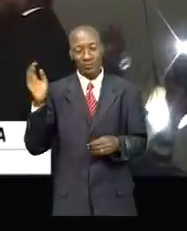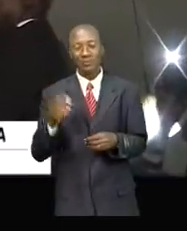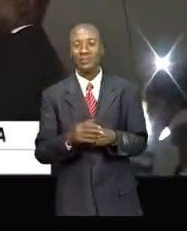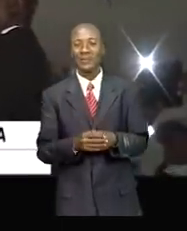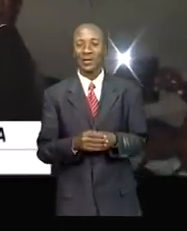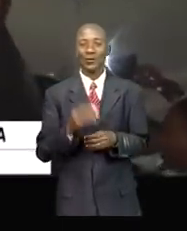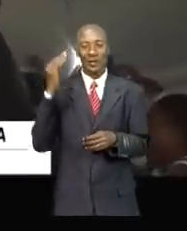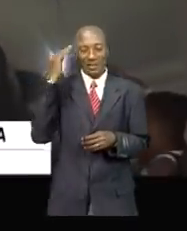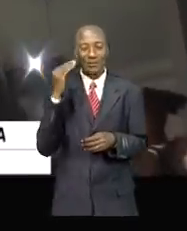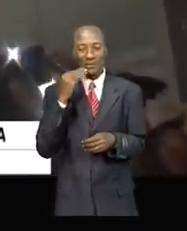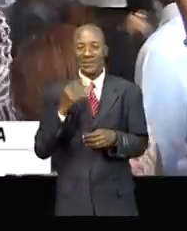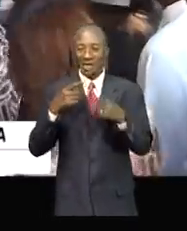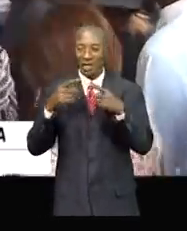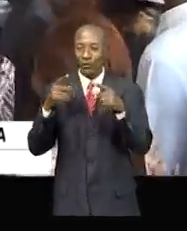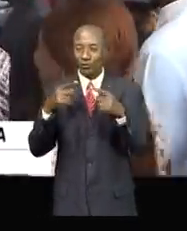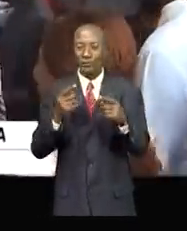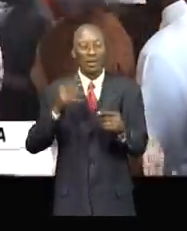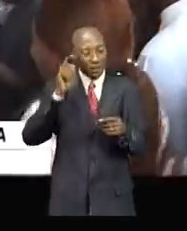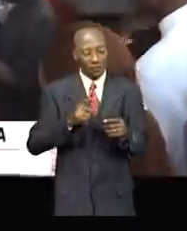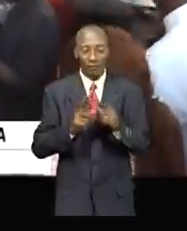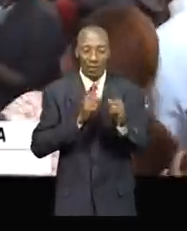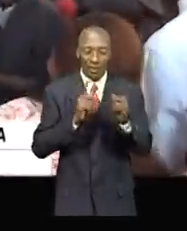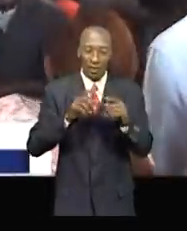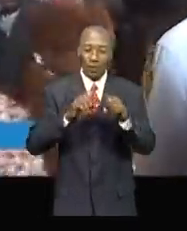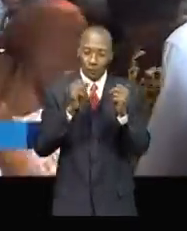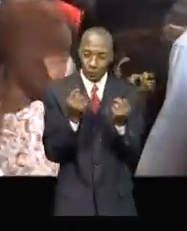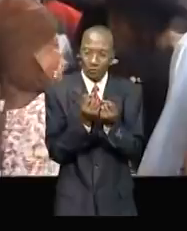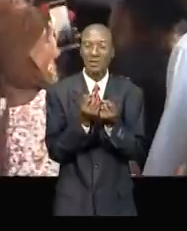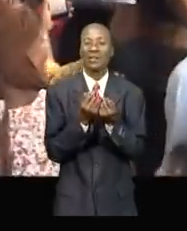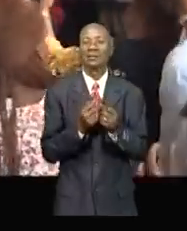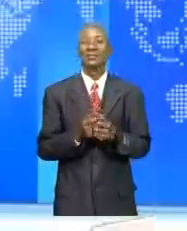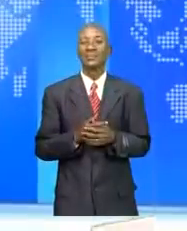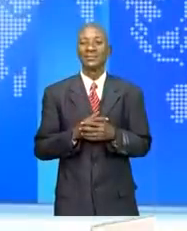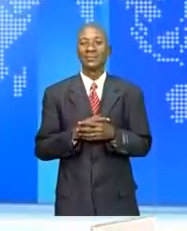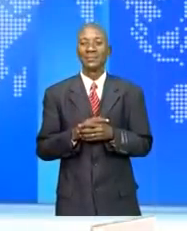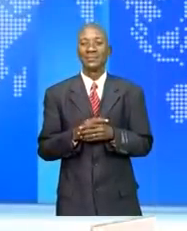fonction publique d'instaurer les dialogues sociaux comme mode de gestion.